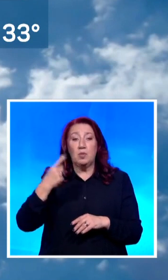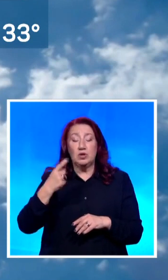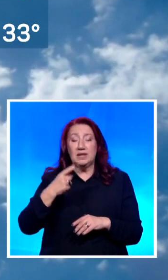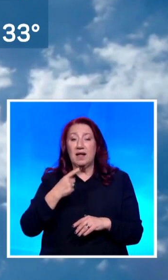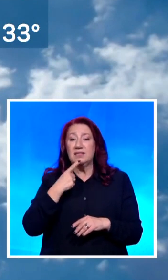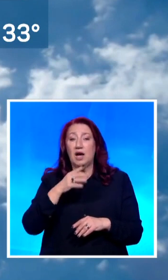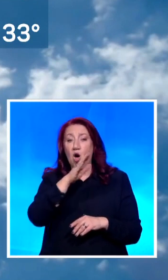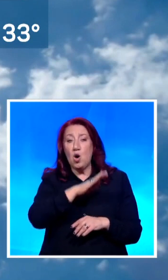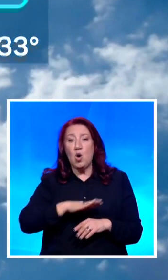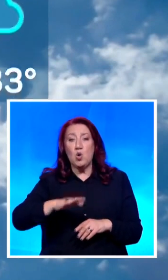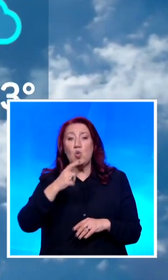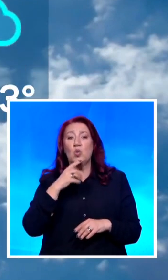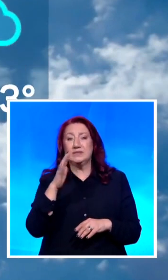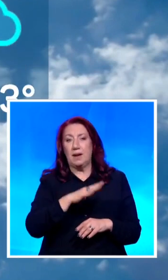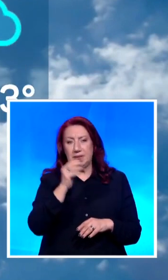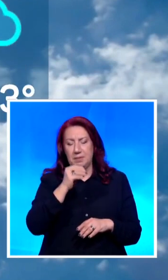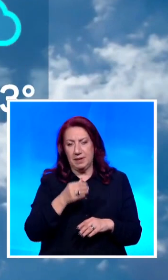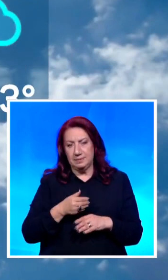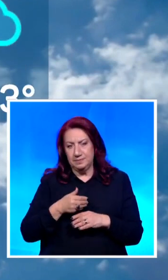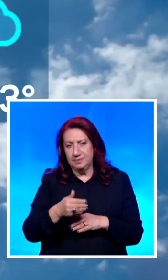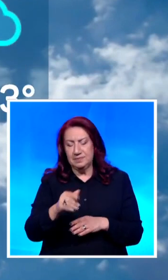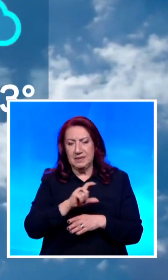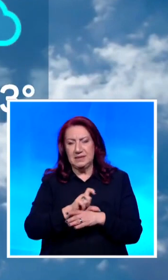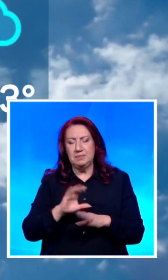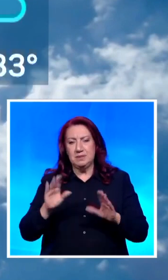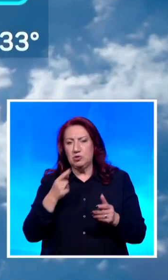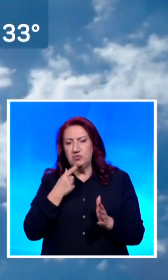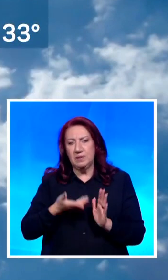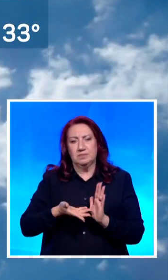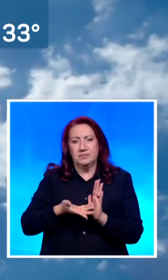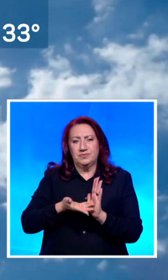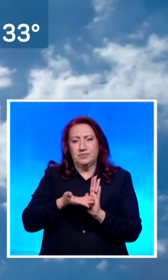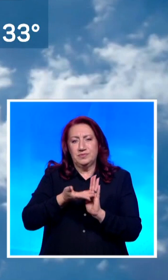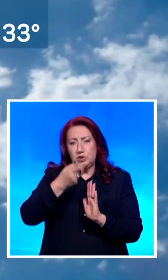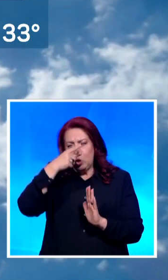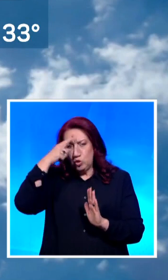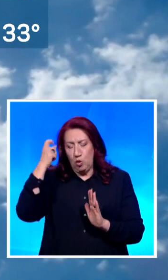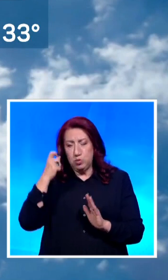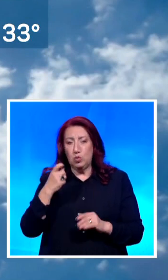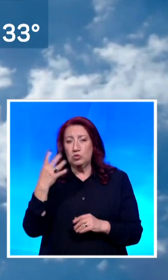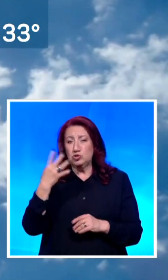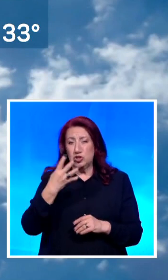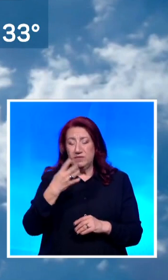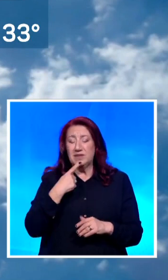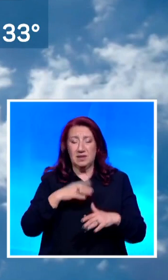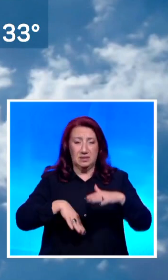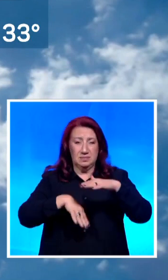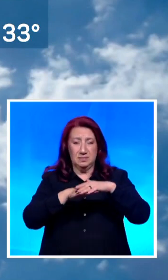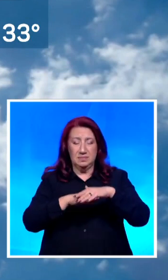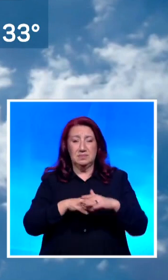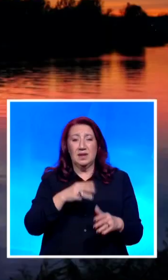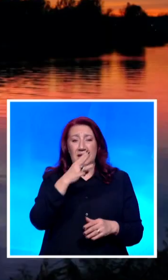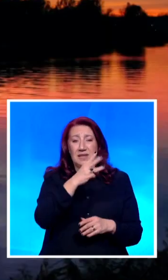България. През новата седмица постепенното повишение на температурите ще продължи. Към четвъртък максималните очакваме да са между